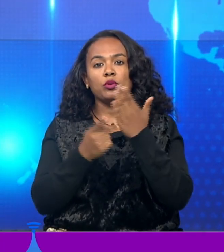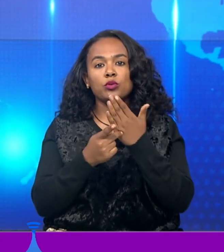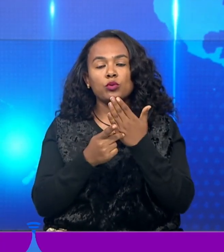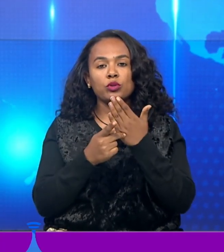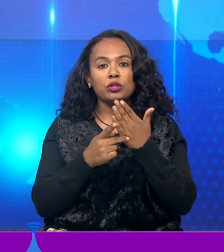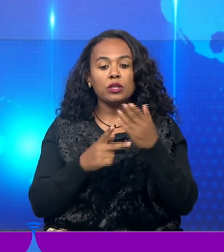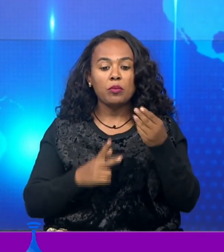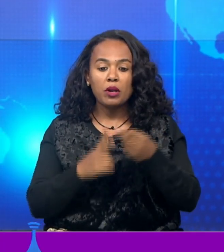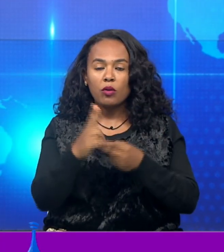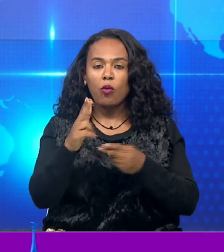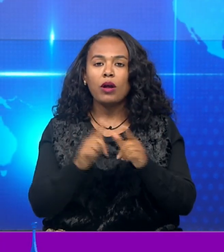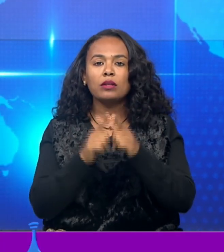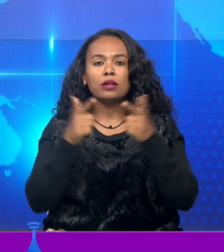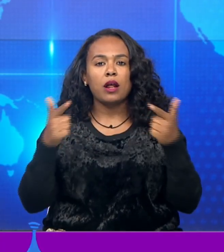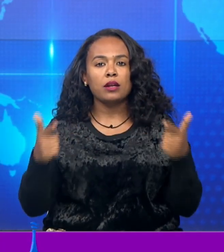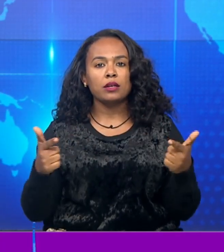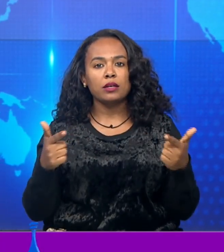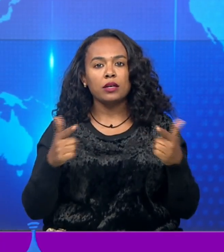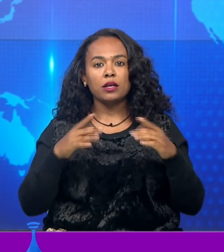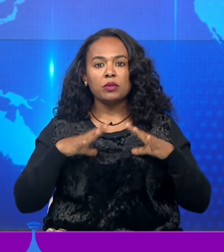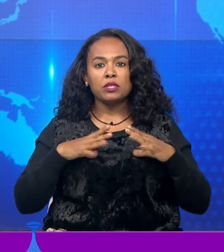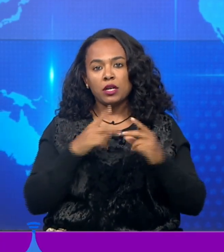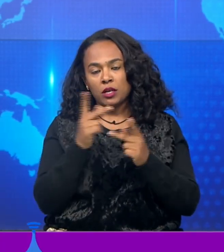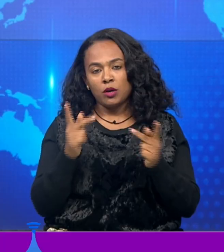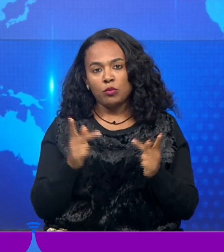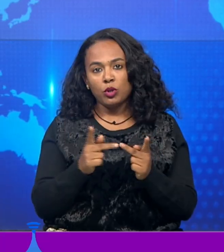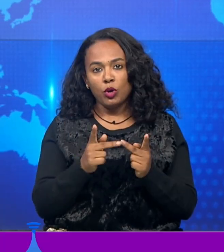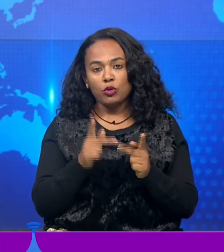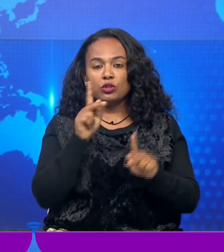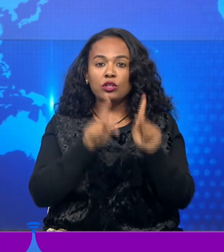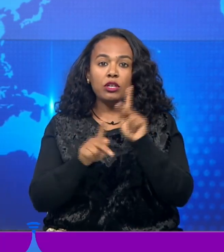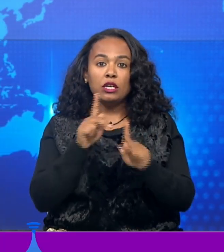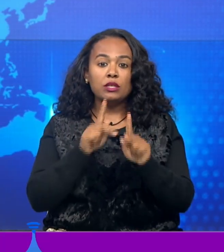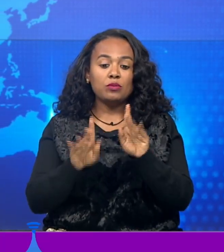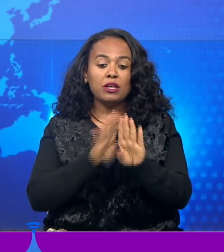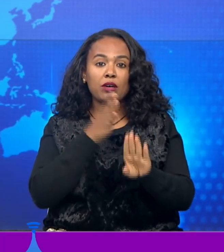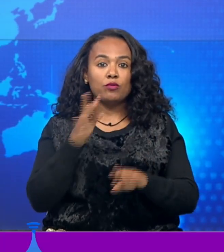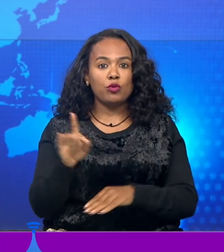ተመርቀዋል። ትላልቅ የመዝናኛ ስፍራዎች ለህዝብ ክፍት ሆነዋል።